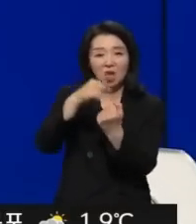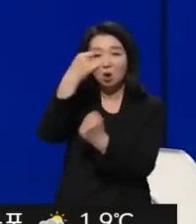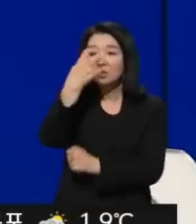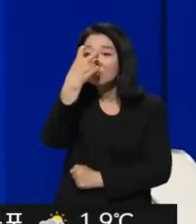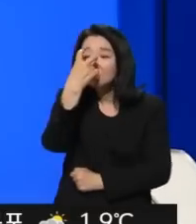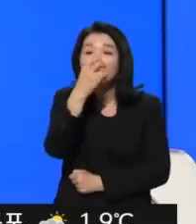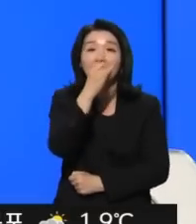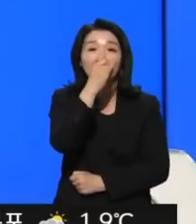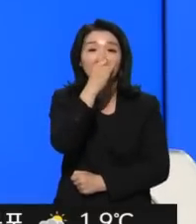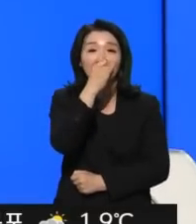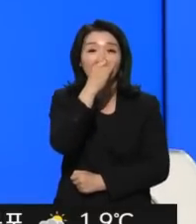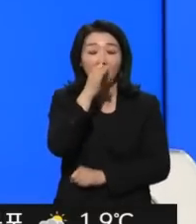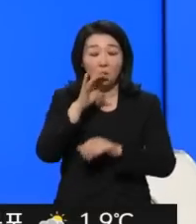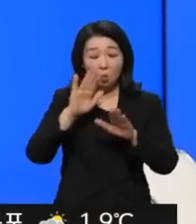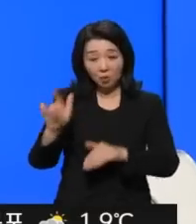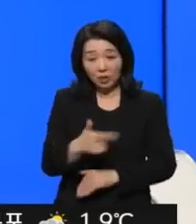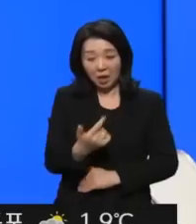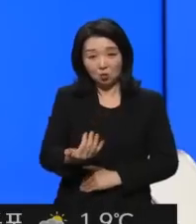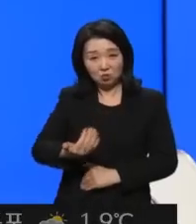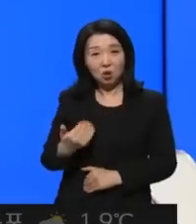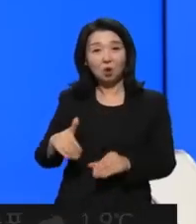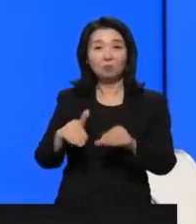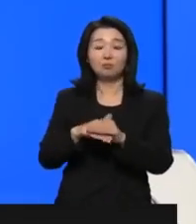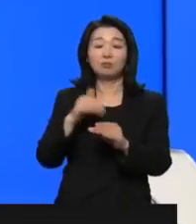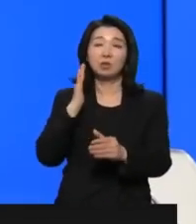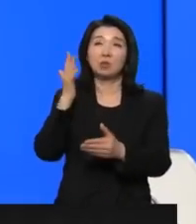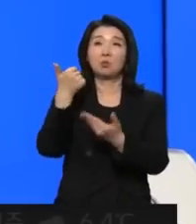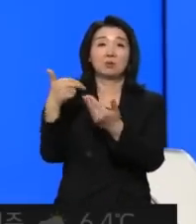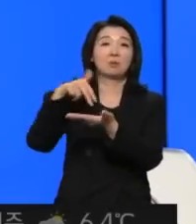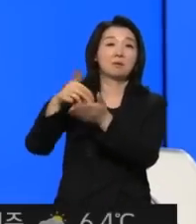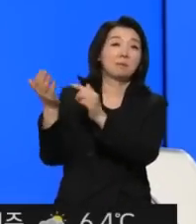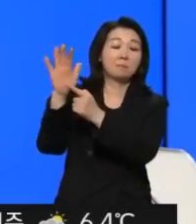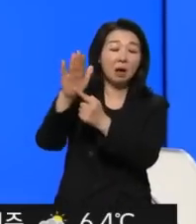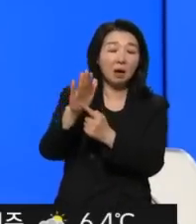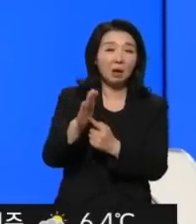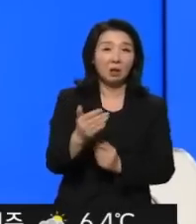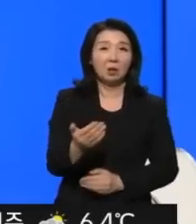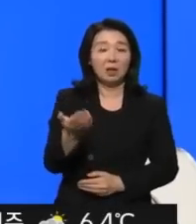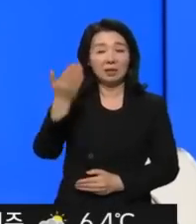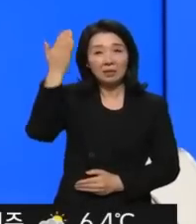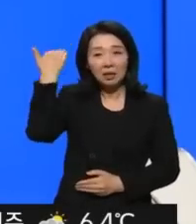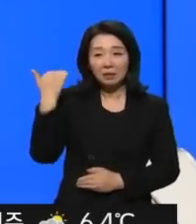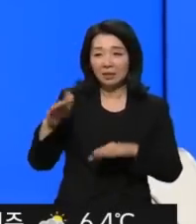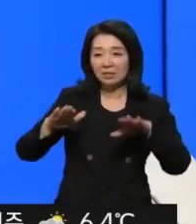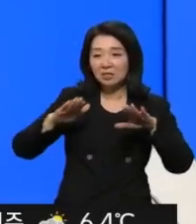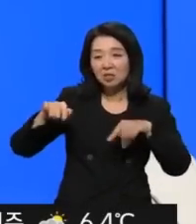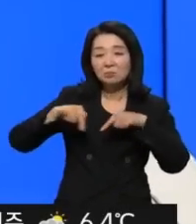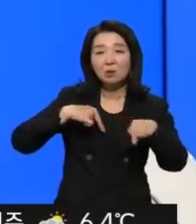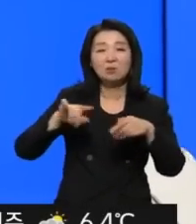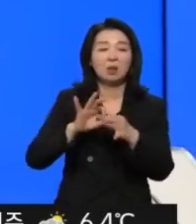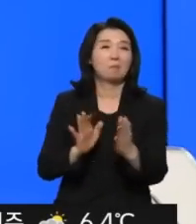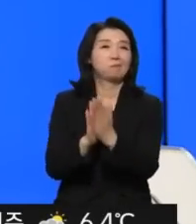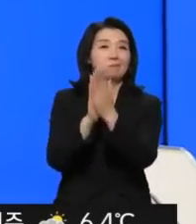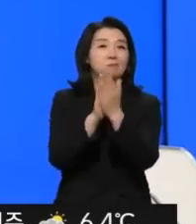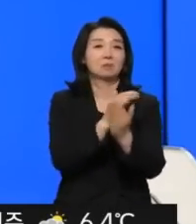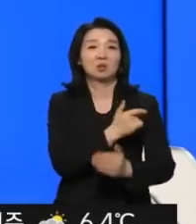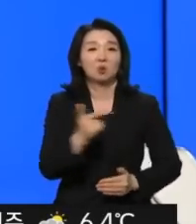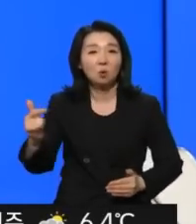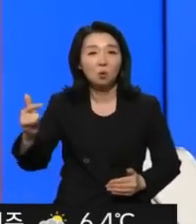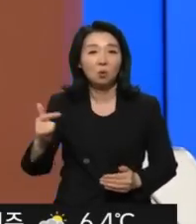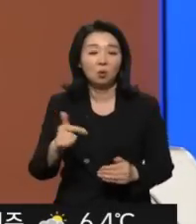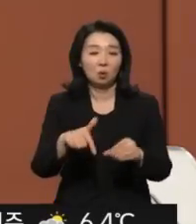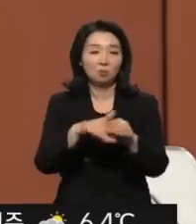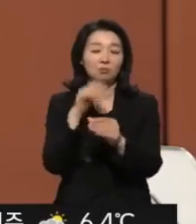있는데 하루 앞에 문재인 대통령이 이제 입장을 낸 거군요. 신구 권력 간의 충돌이 좀 커질 것 같은 그런 분위기도 한데 결국은 이제 문 전